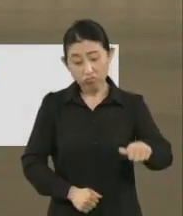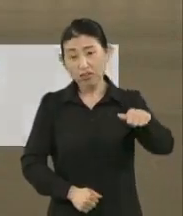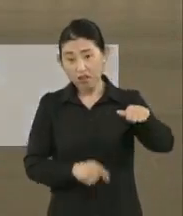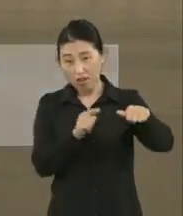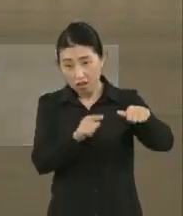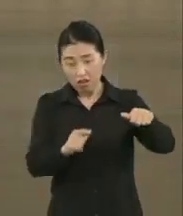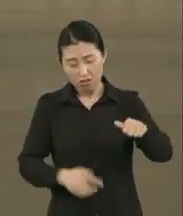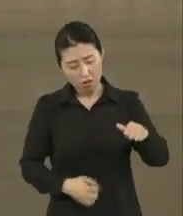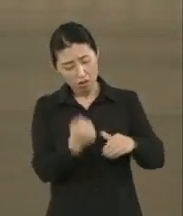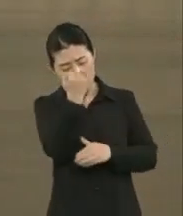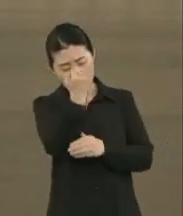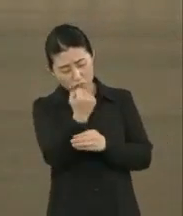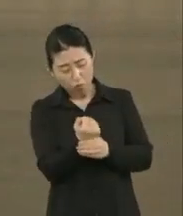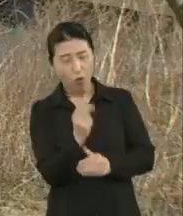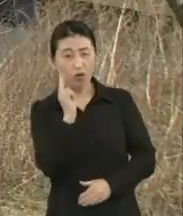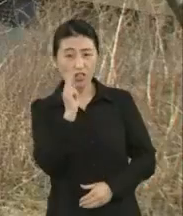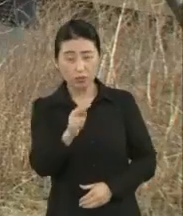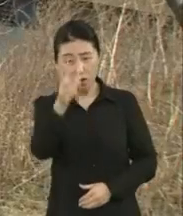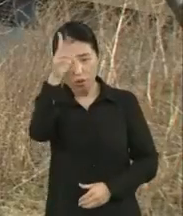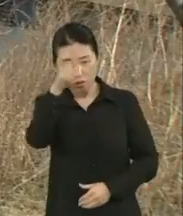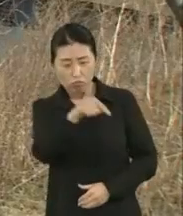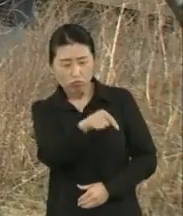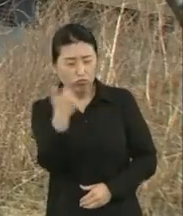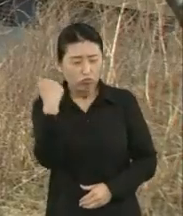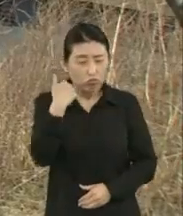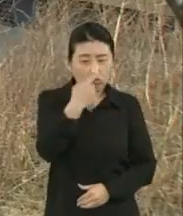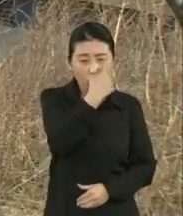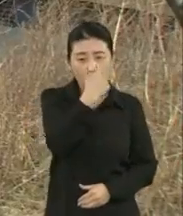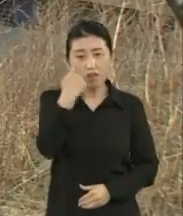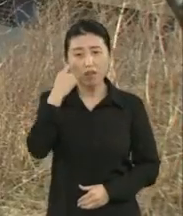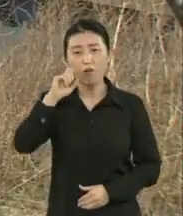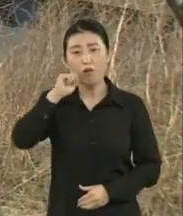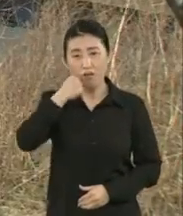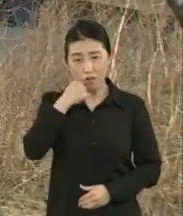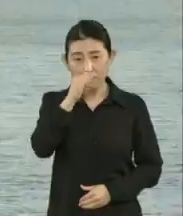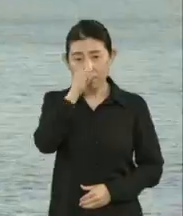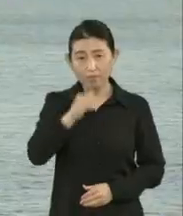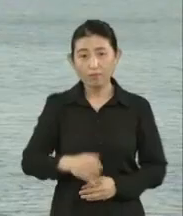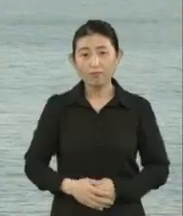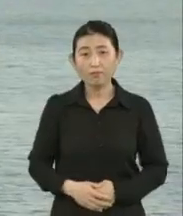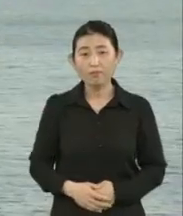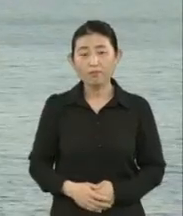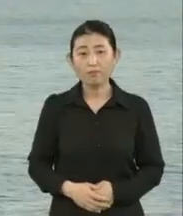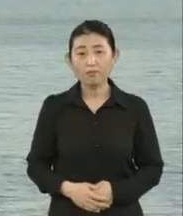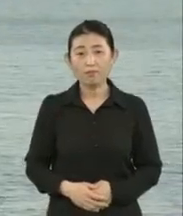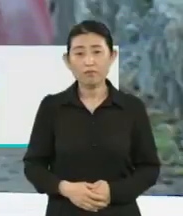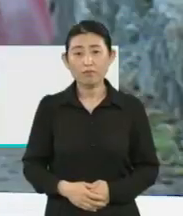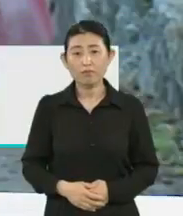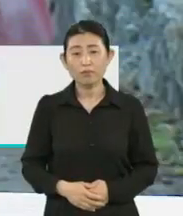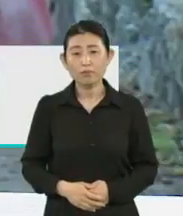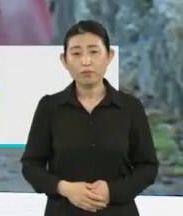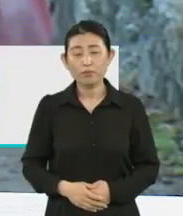떠올랐고 부패 상태가 심해 경찰이 신원을 확인하는 데 어려움을 겪고 있습니다.